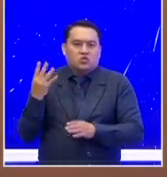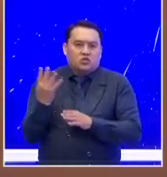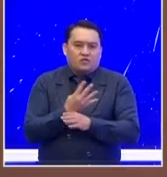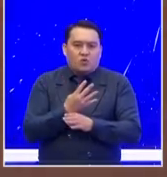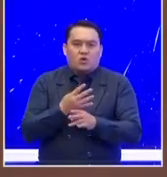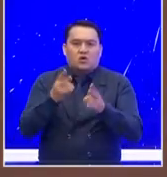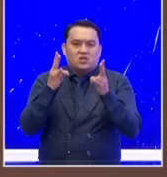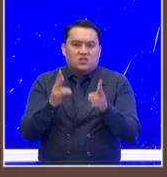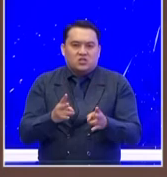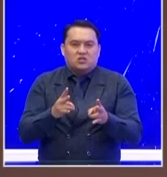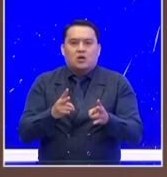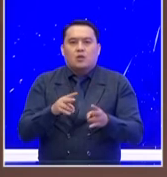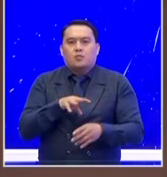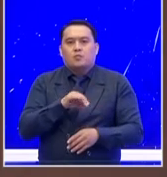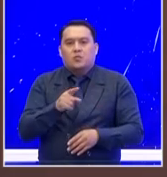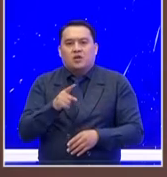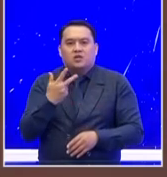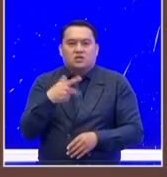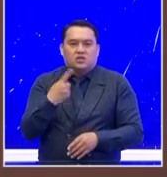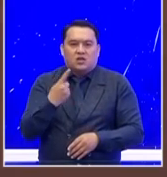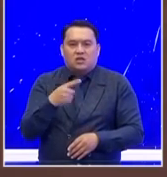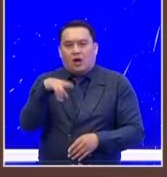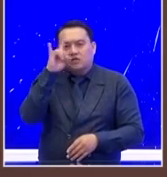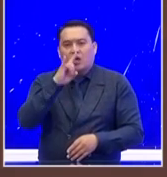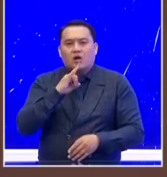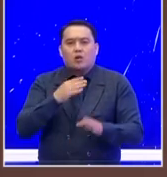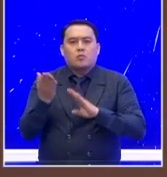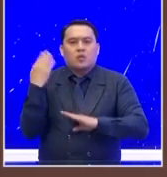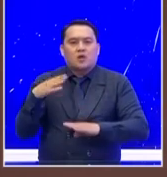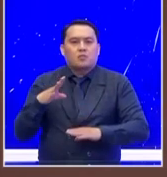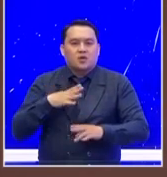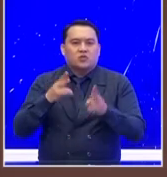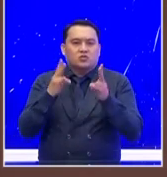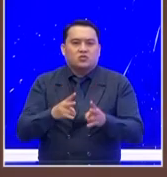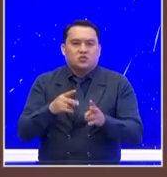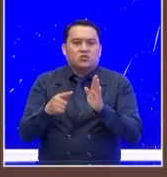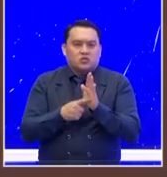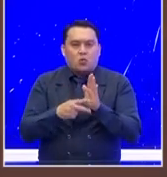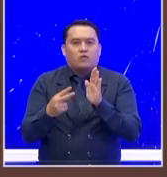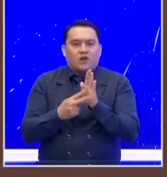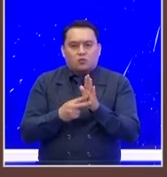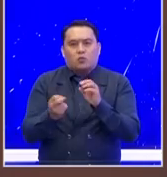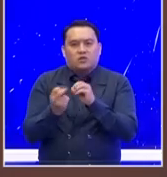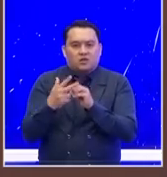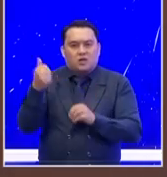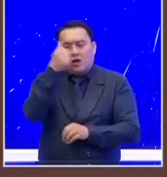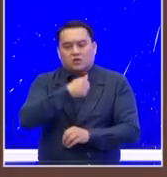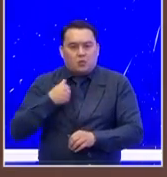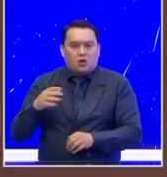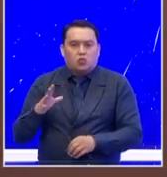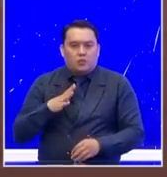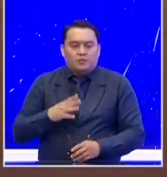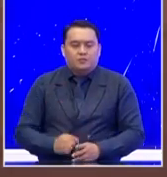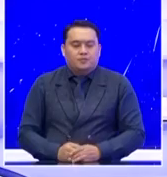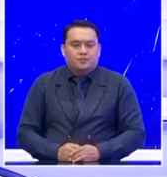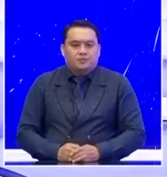четвертый аварийный инцидент с МиГ-31 в Казахстане. Предыдущие происходили в 2007, 2008 и 2013